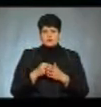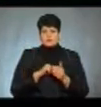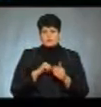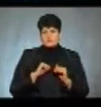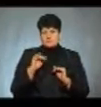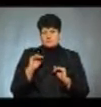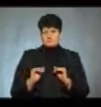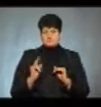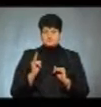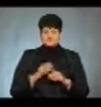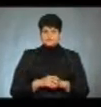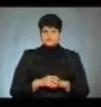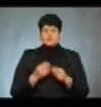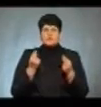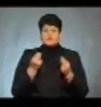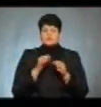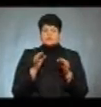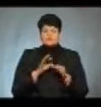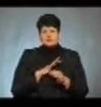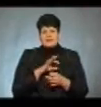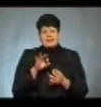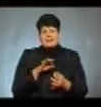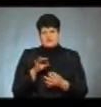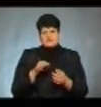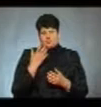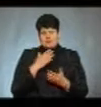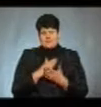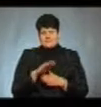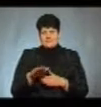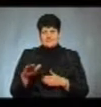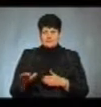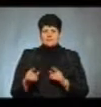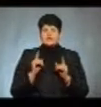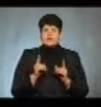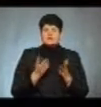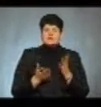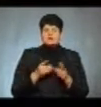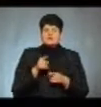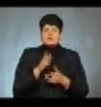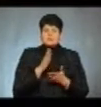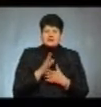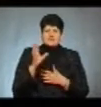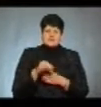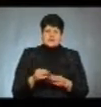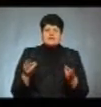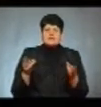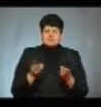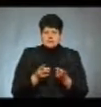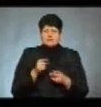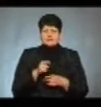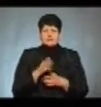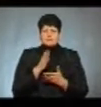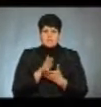наймолодшого сина. Гроші ніколи не бувають зайвими, коли є діти. Бо навіть якщо ти маєш все необхідне, ти